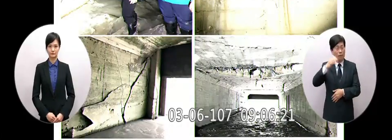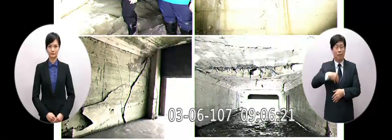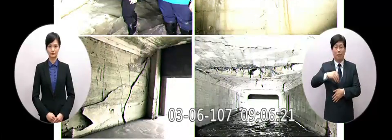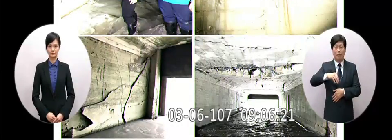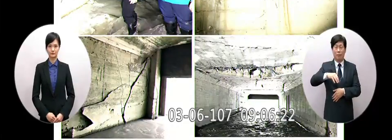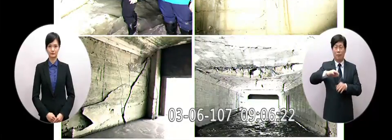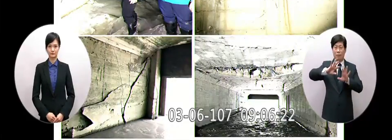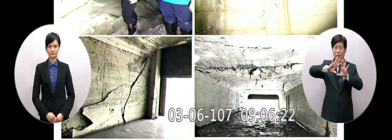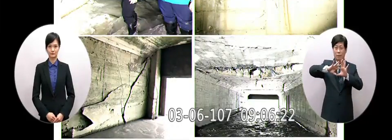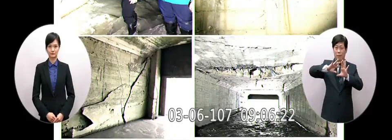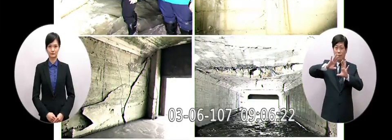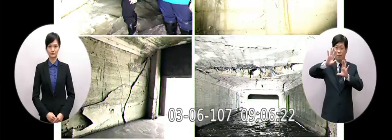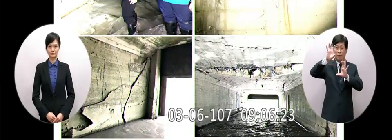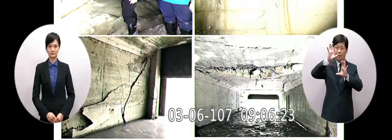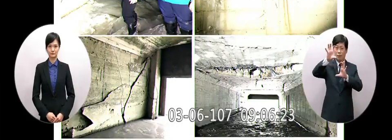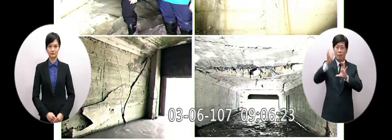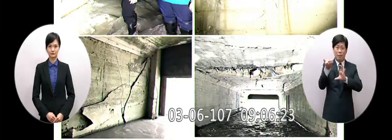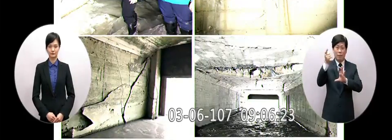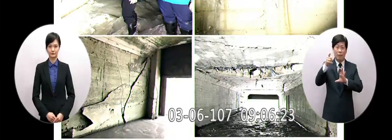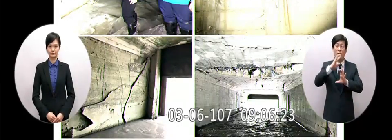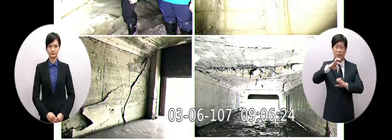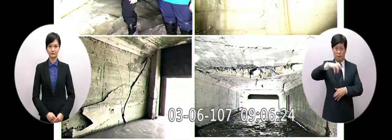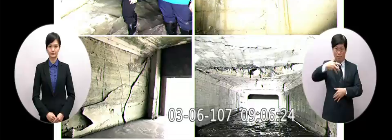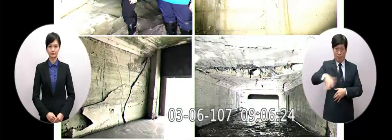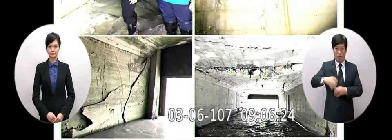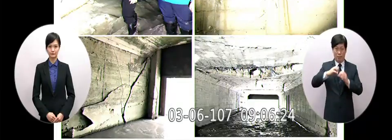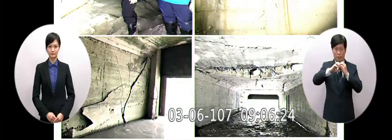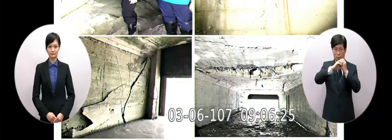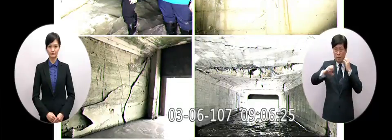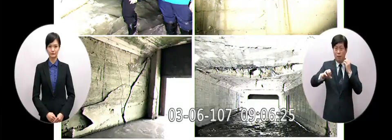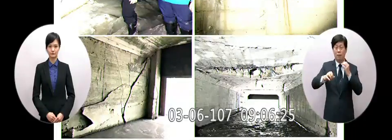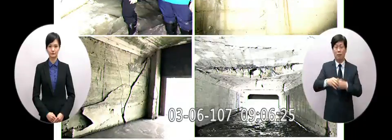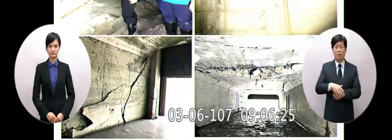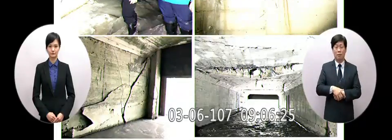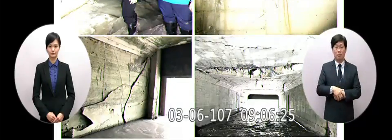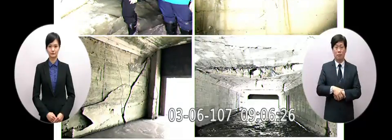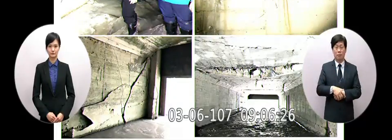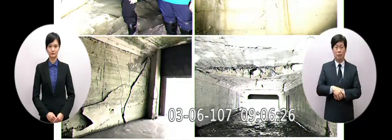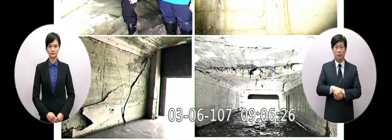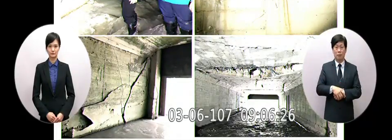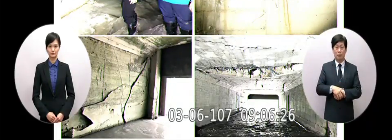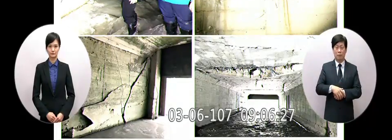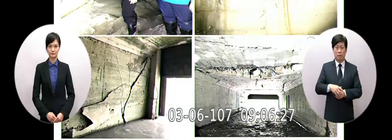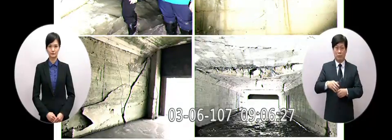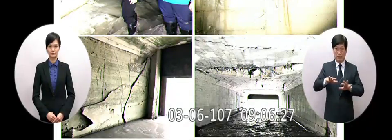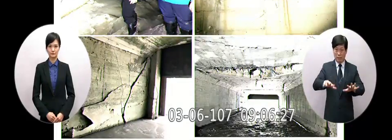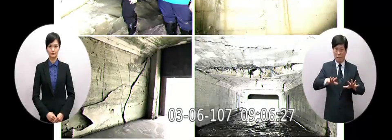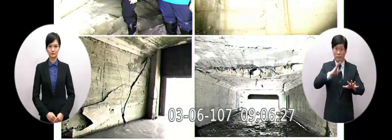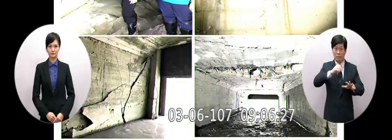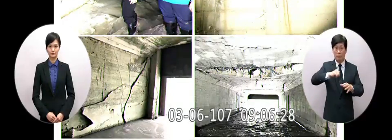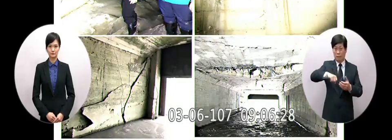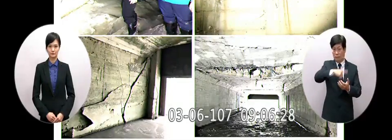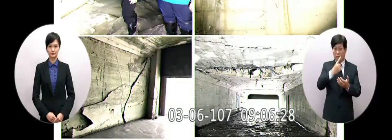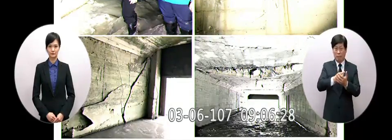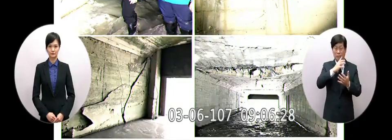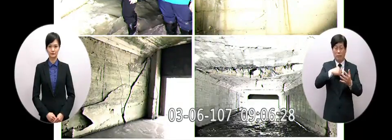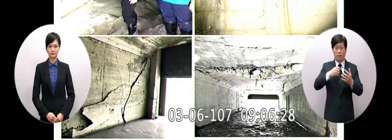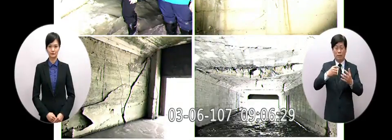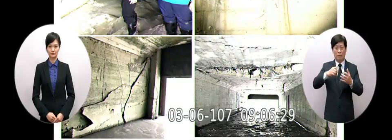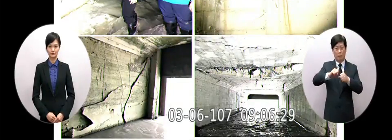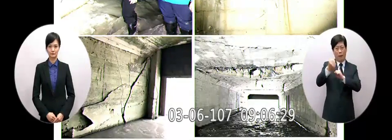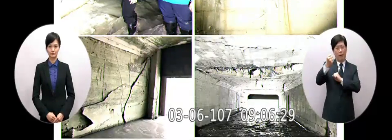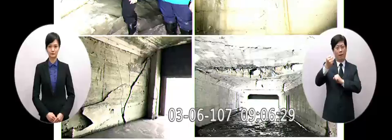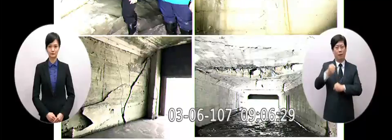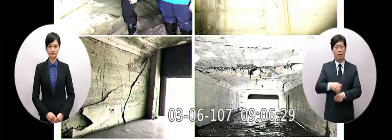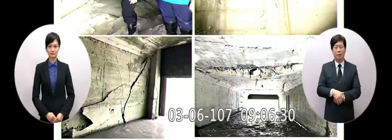角的这个是自来水管的部分，它已经把整个涵管哦，这个整个涵管的结构